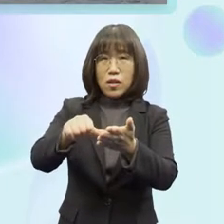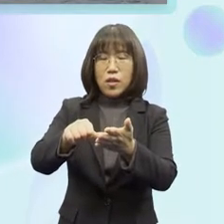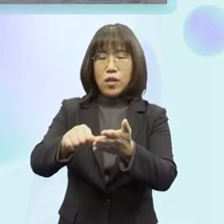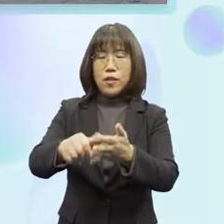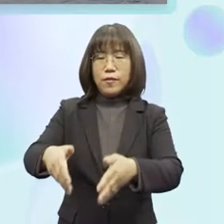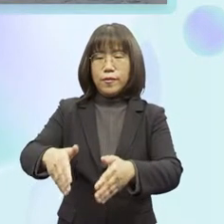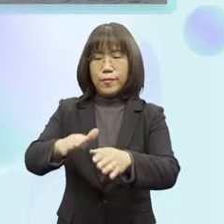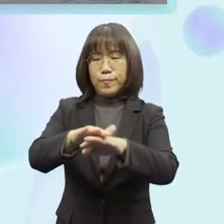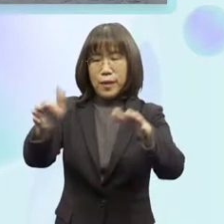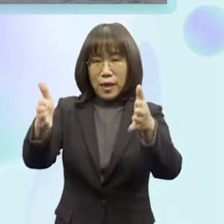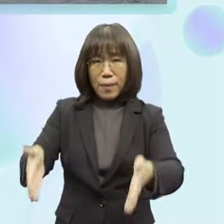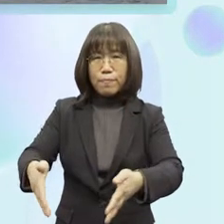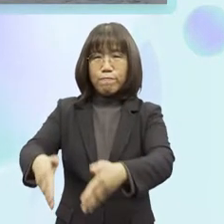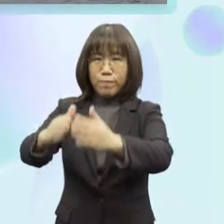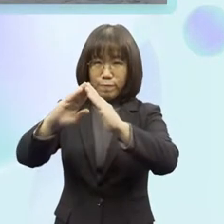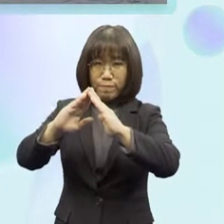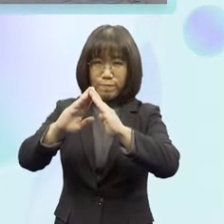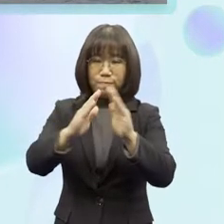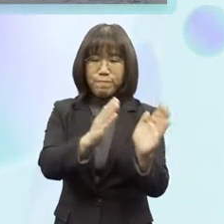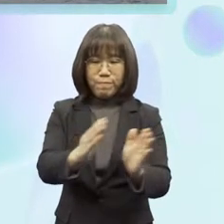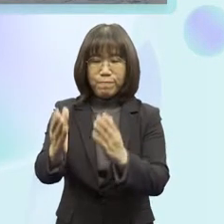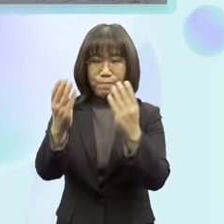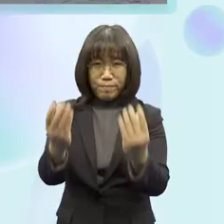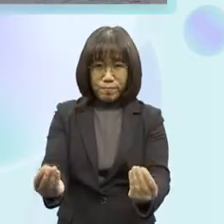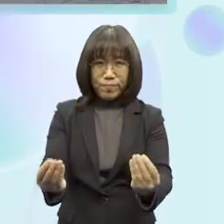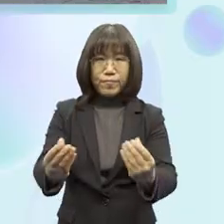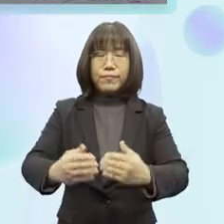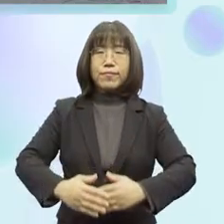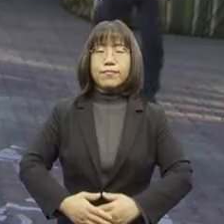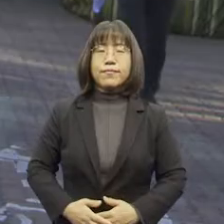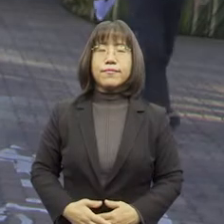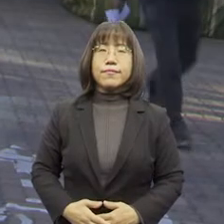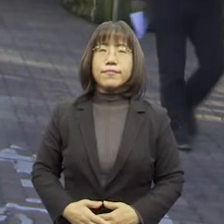등 사전 준비를 모두 마쳤습니다.